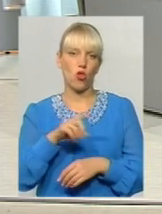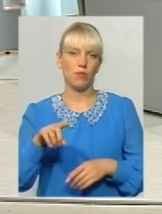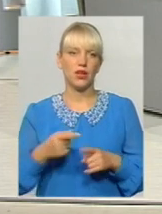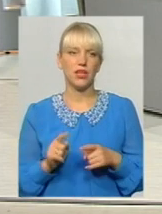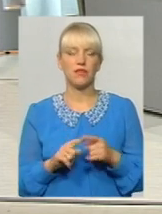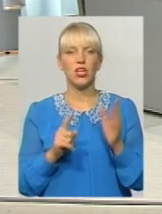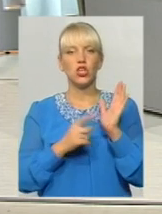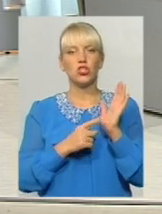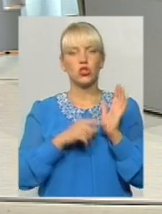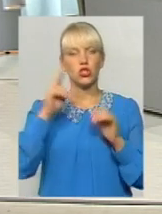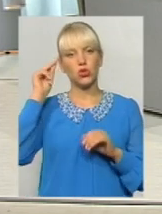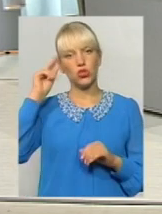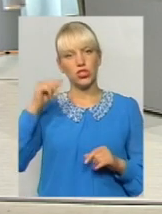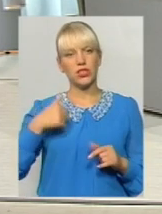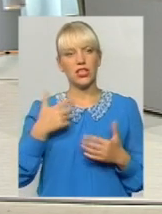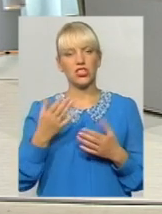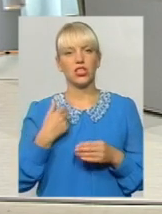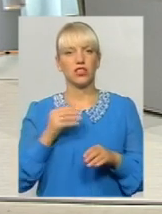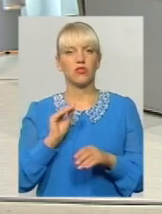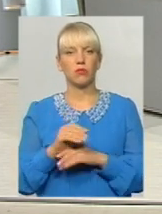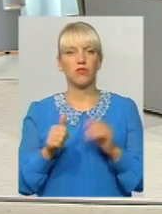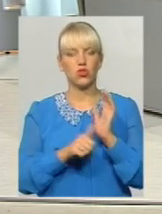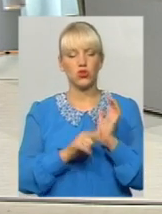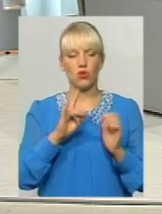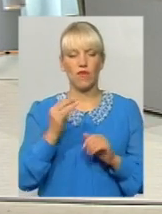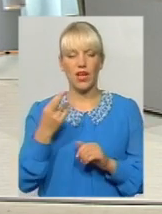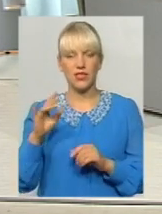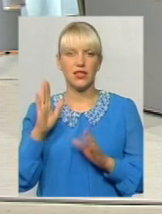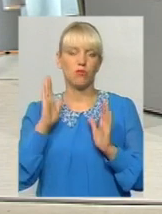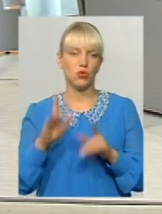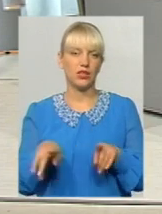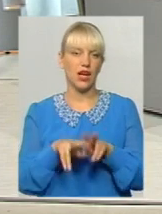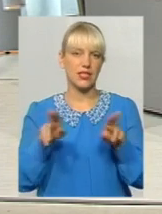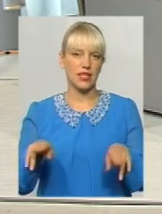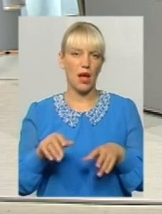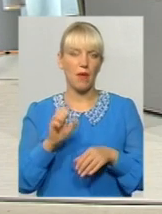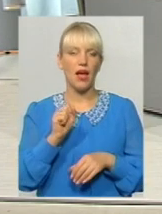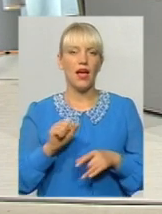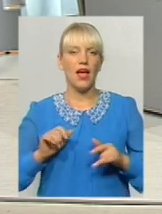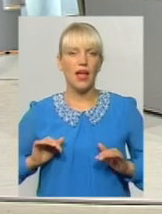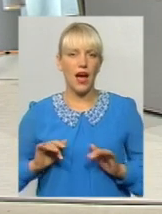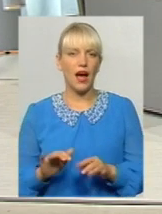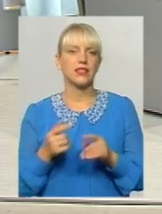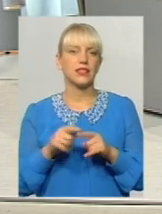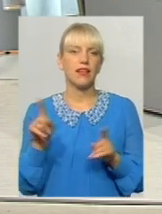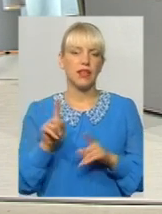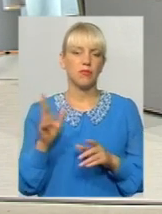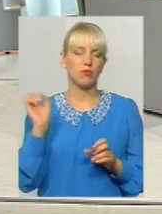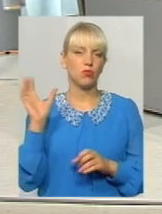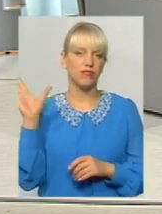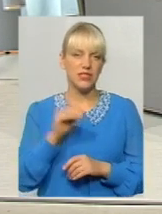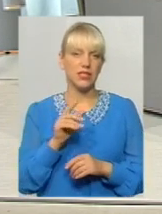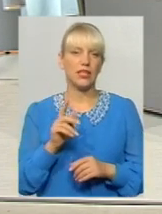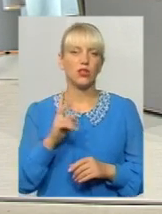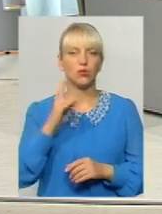Так, 6, я якраз хотів про це сказати, 6 вересня в Києві буде така сама акція, куди з'їжджаються, я так розумію, усі прихильники